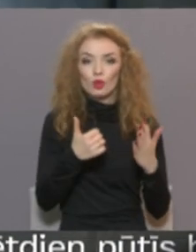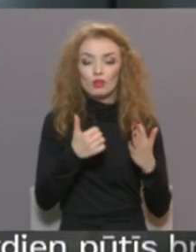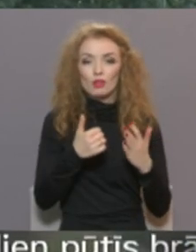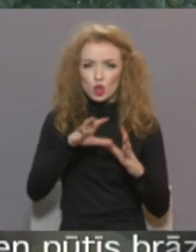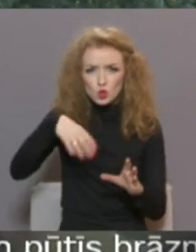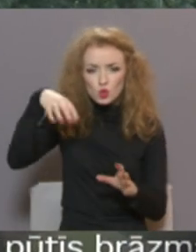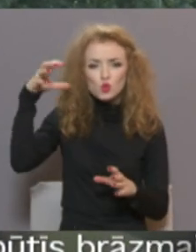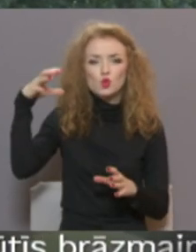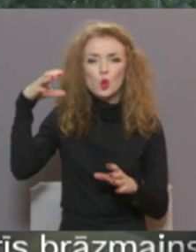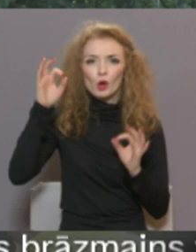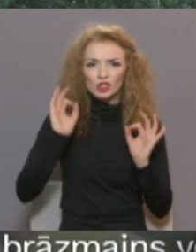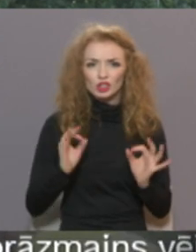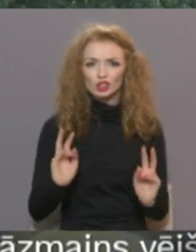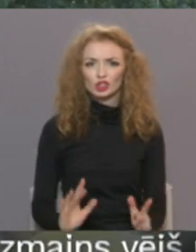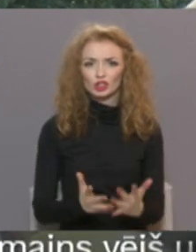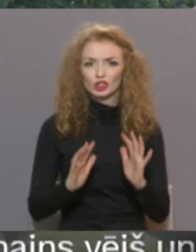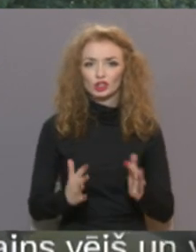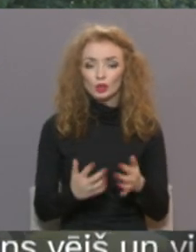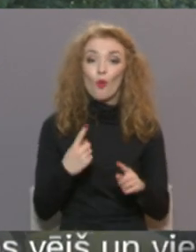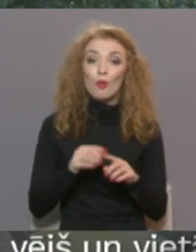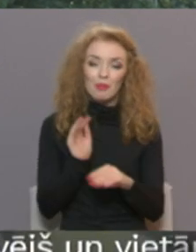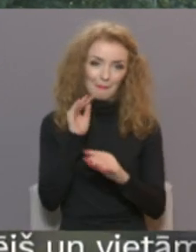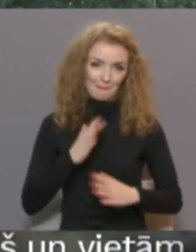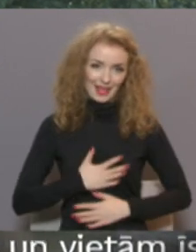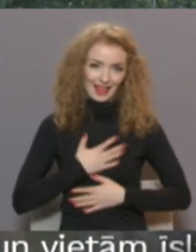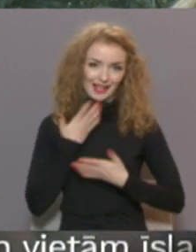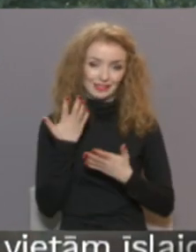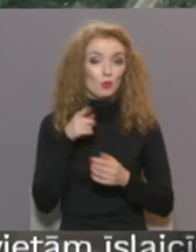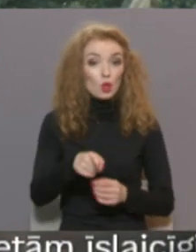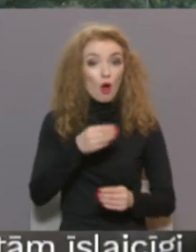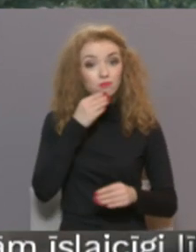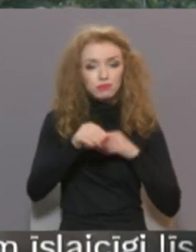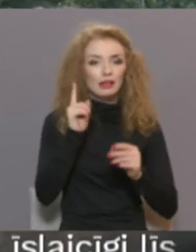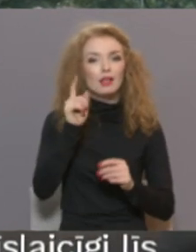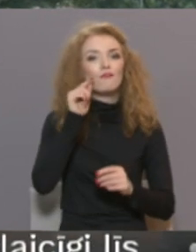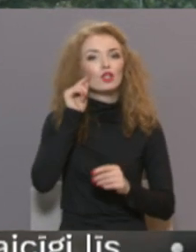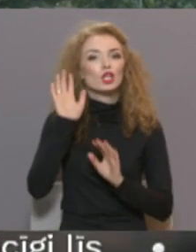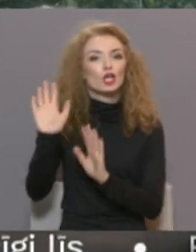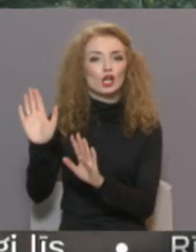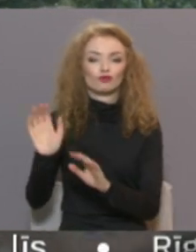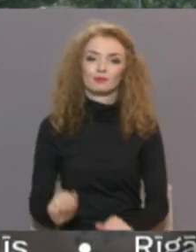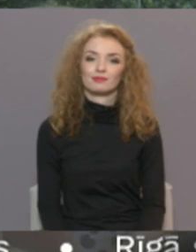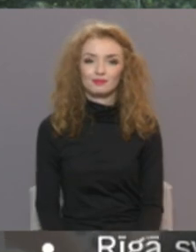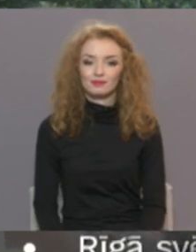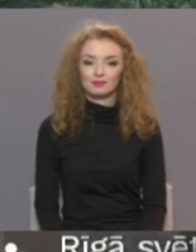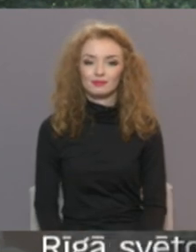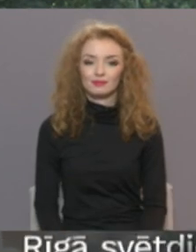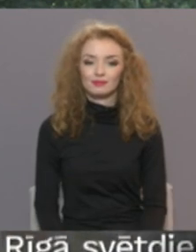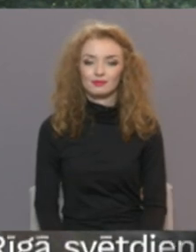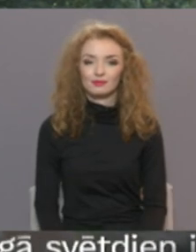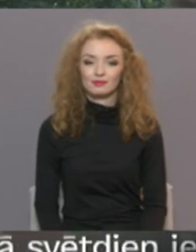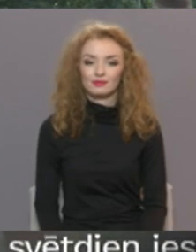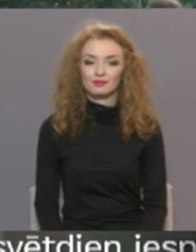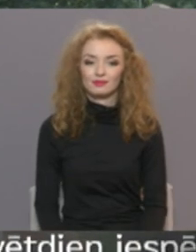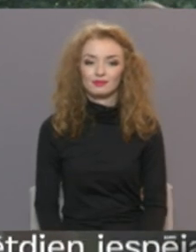dūmiem dzīvu uguni un galvenais mīlestību. Un to gatavo tikai vīrieši. Tāda tradīcija. Ženšiniem.